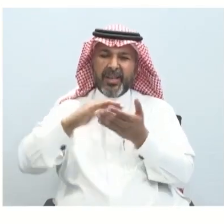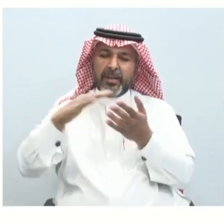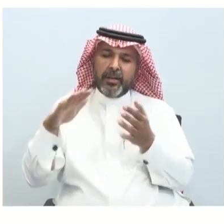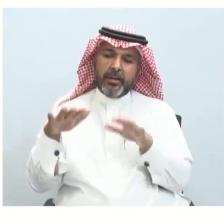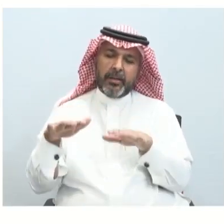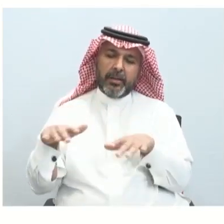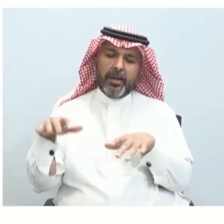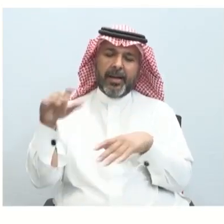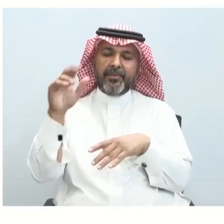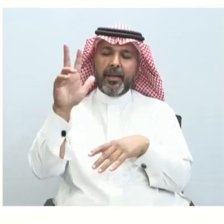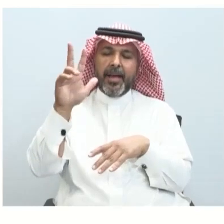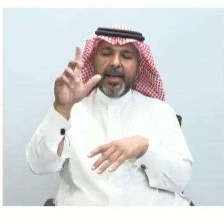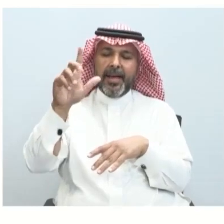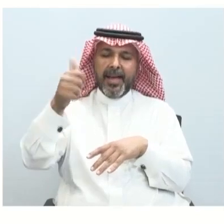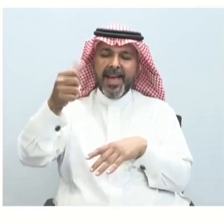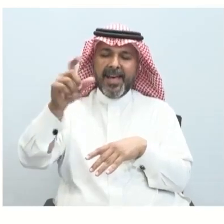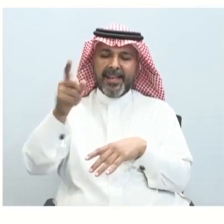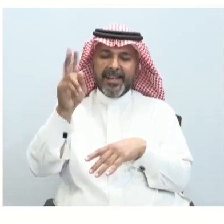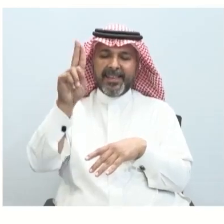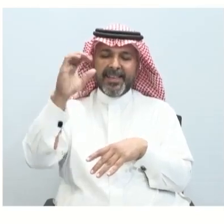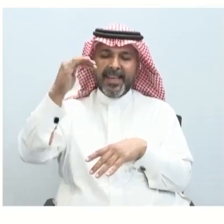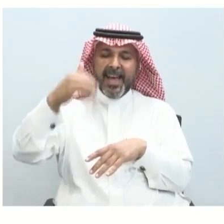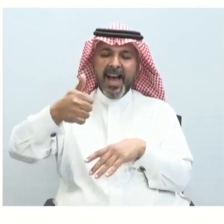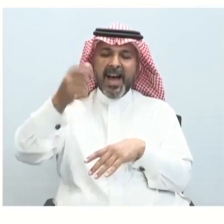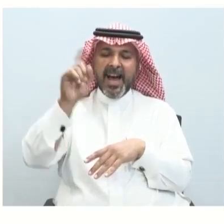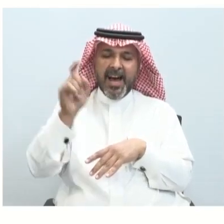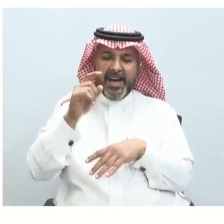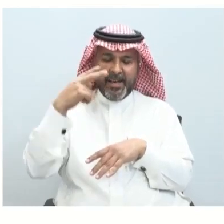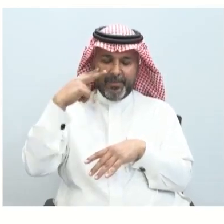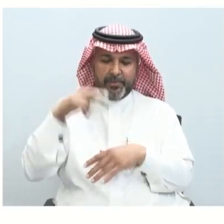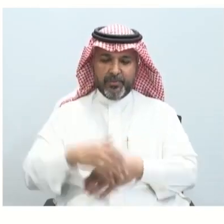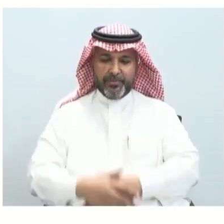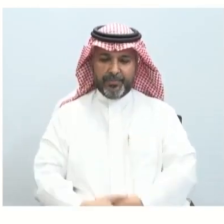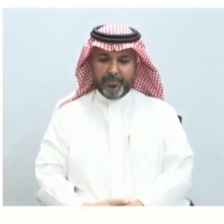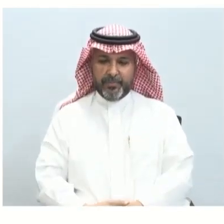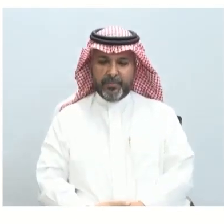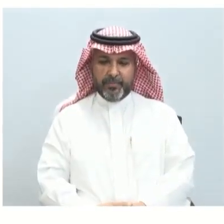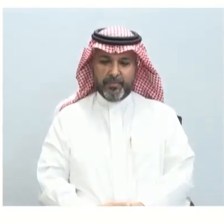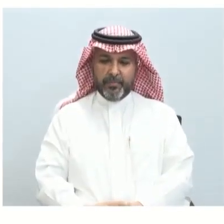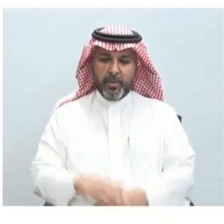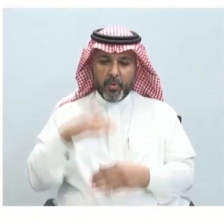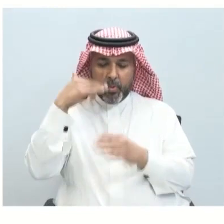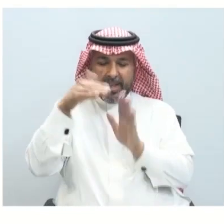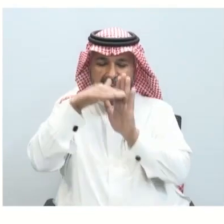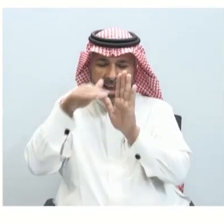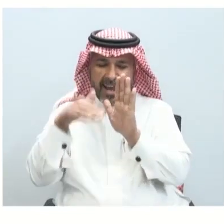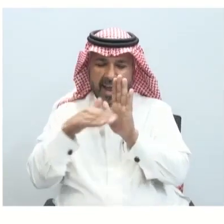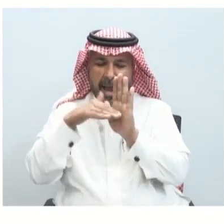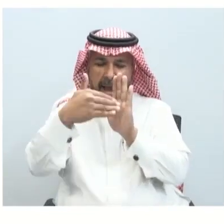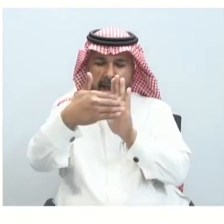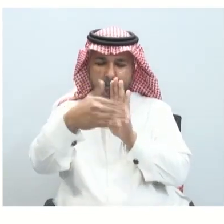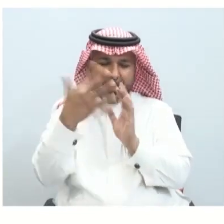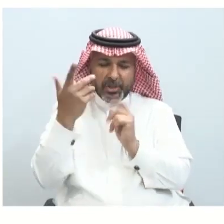ارتخاء في مراجعه المفردات اكمل الخريطه المفاهيميه الاتيه باستخدام مفردات من صفحه دليل